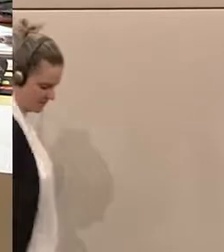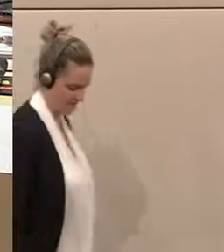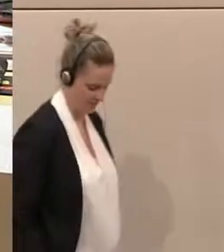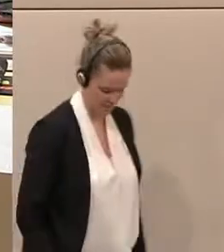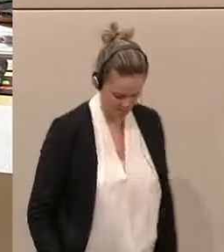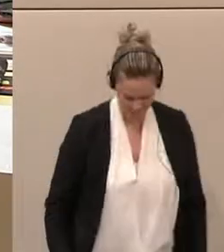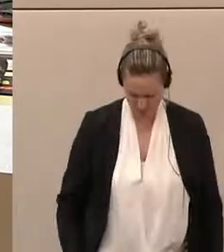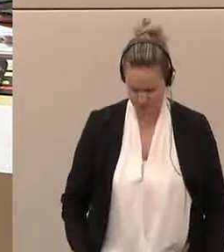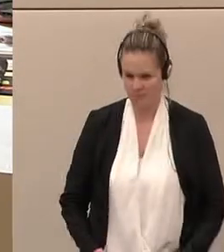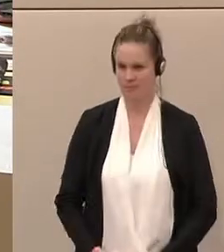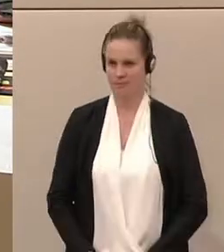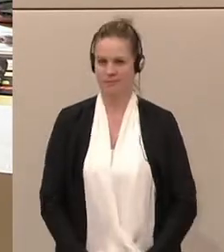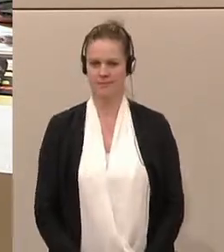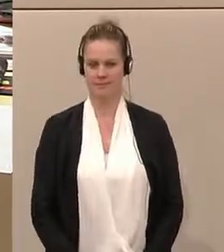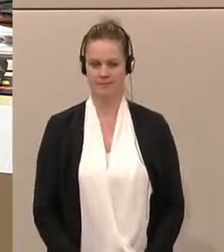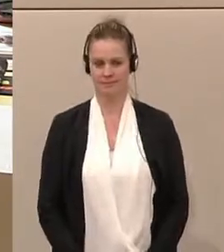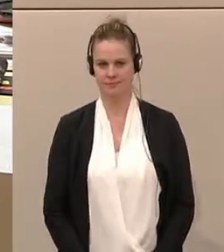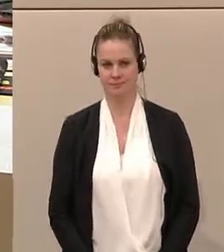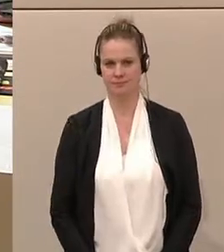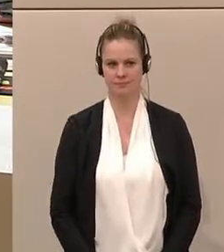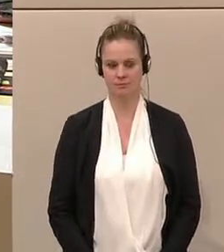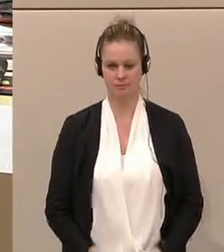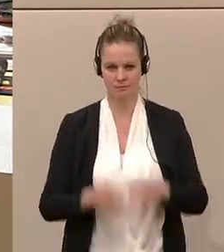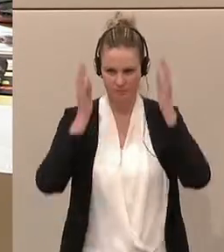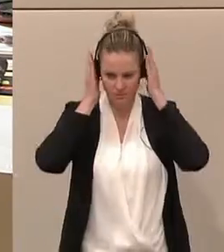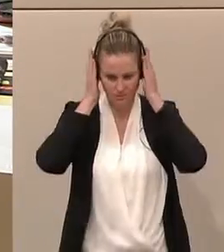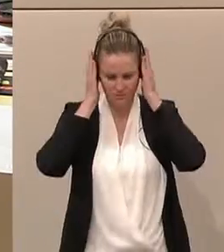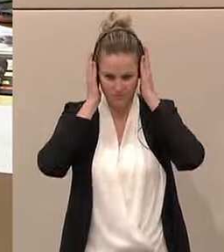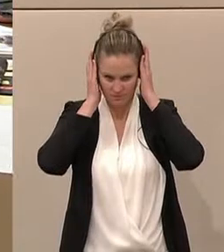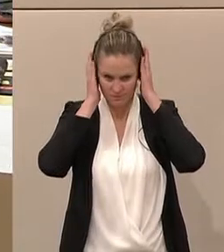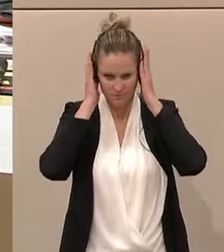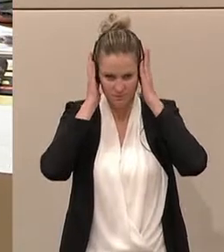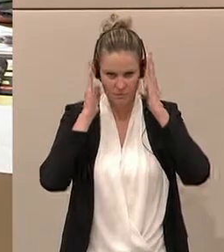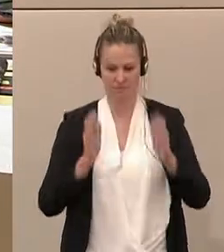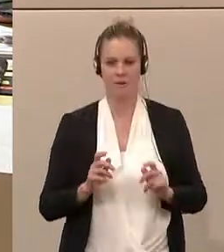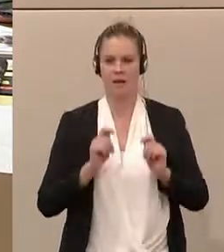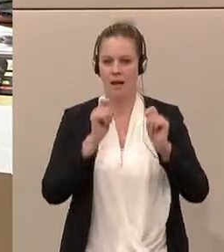Markus Vogel von der SPÖ kritisiert die Einstellung der Aktion 20.000.